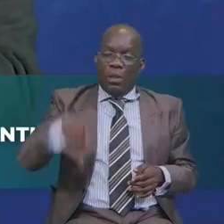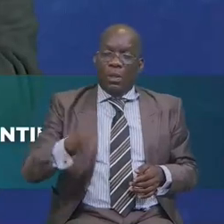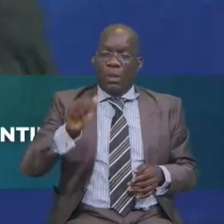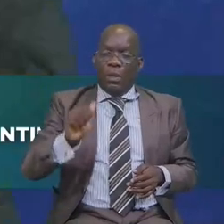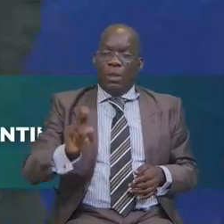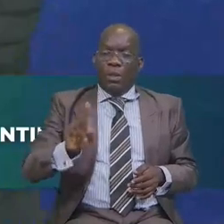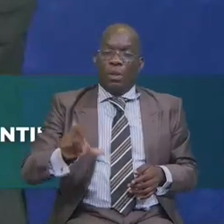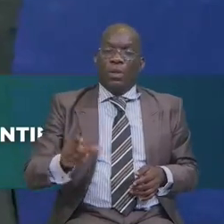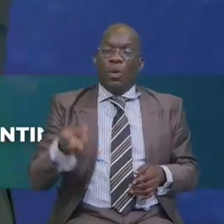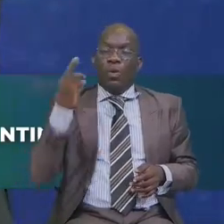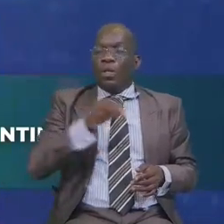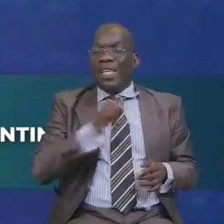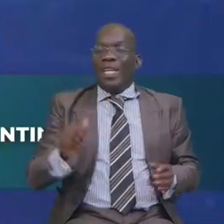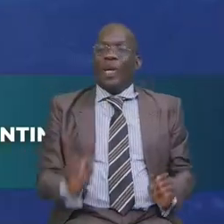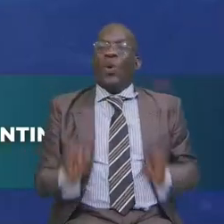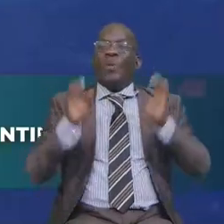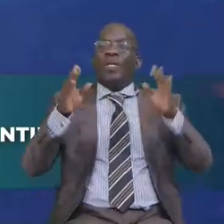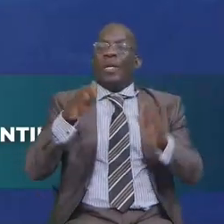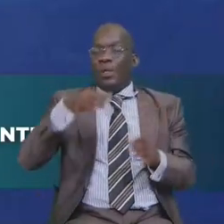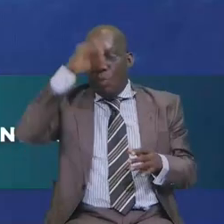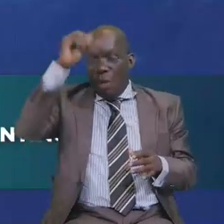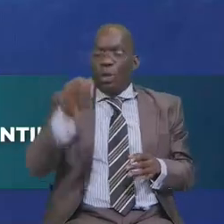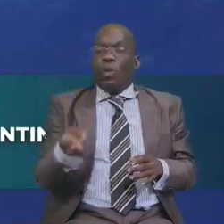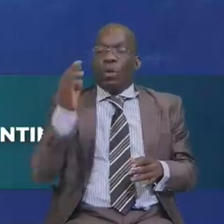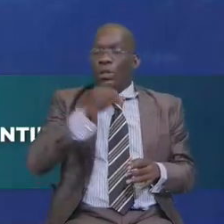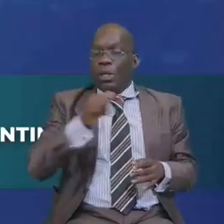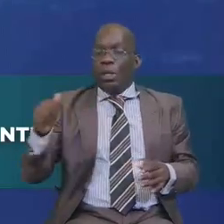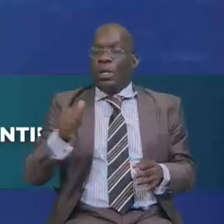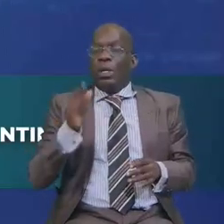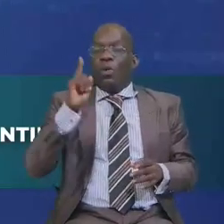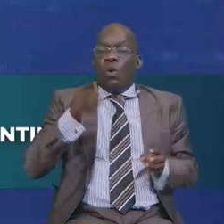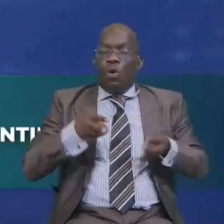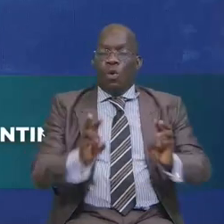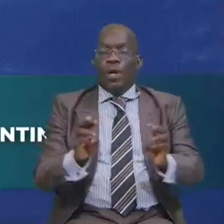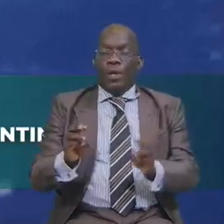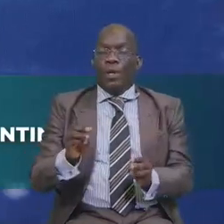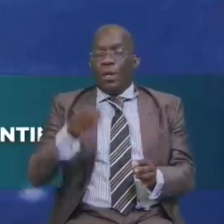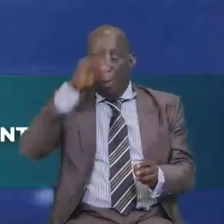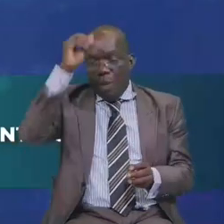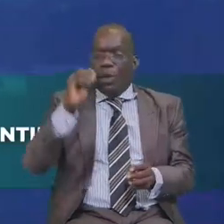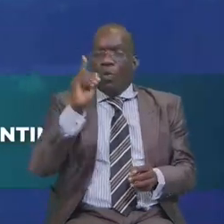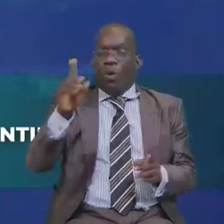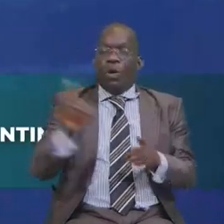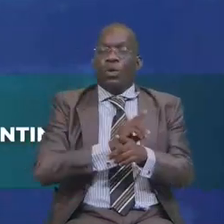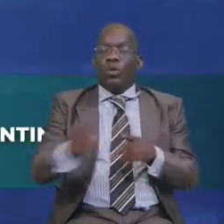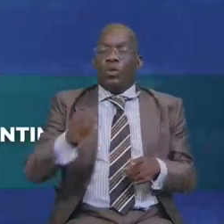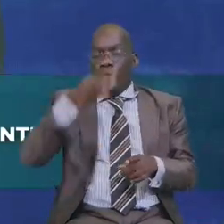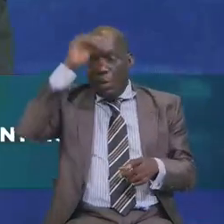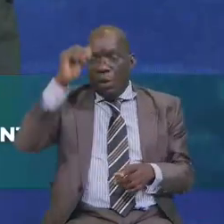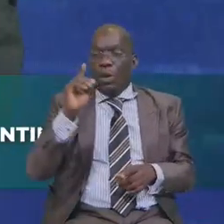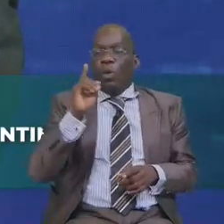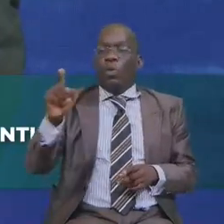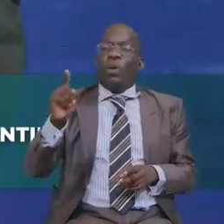homme engagé, il était un homme d'une seule voix. Un homme d'un seul devoir. Il était un homme d'une